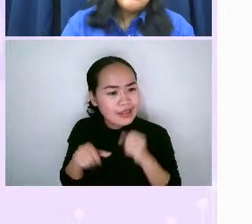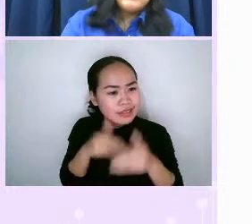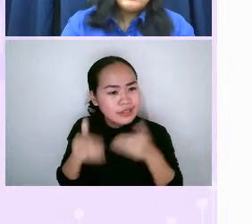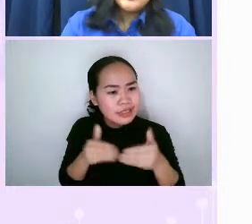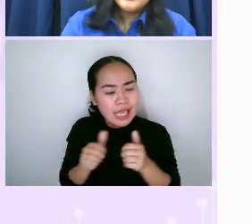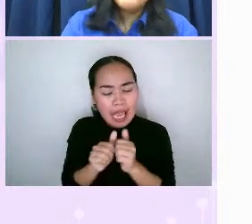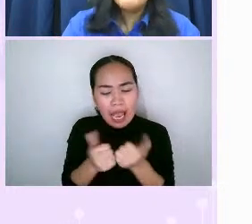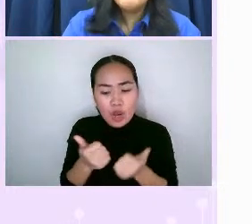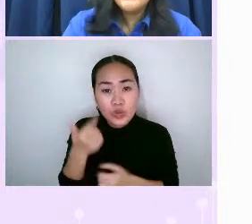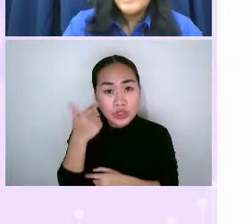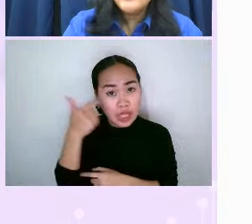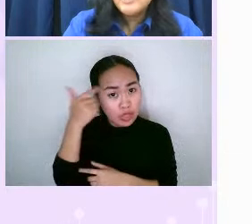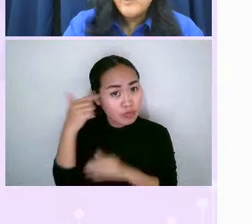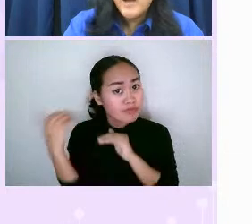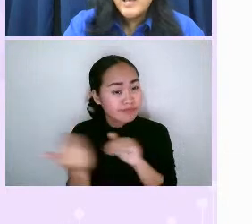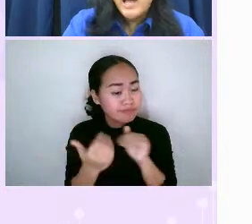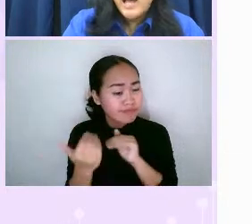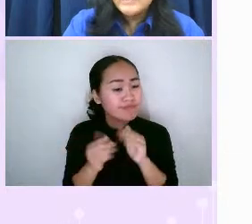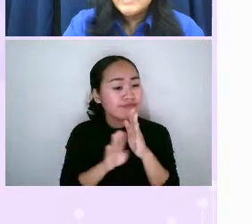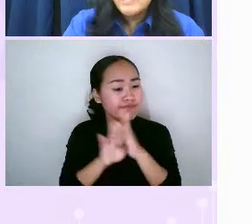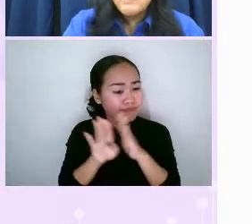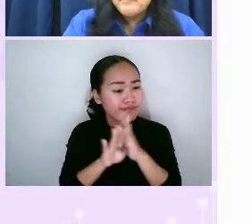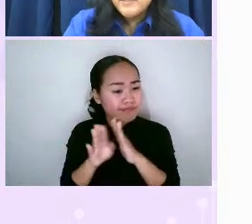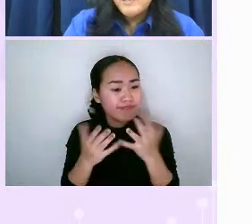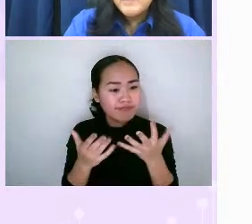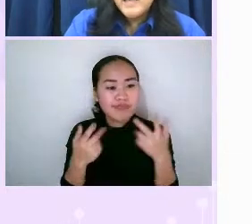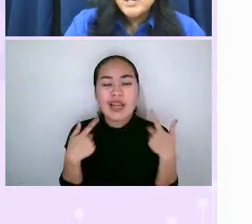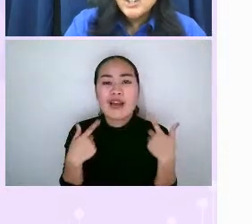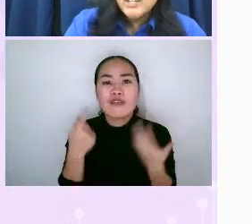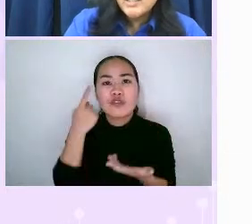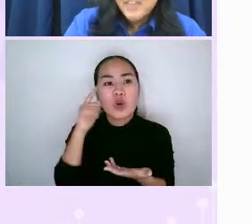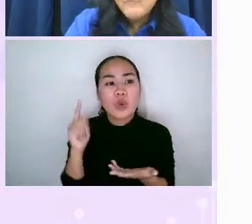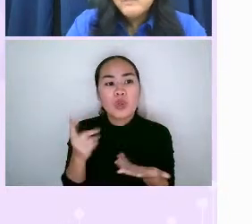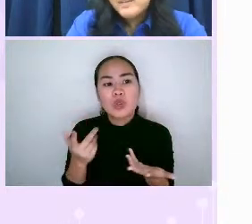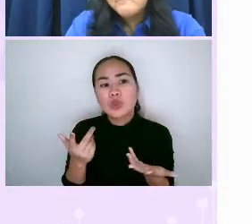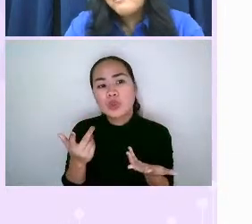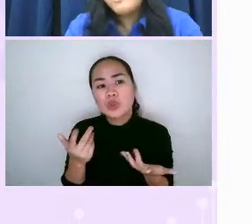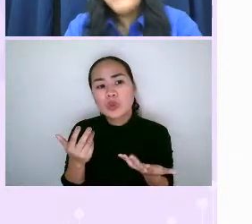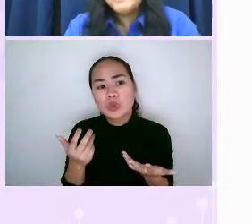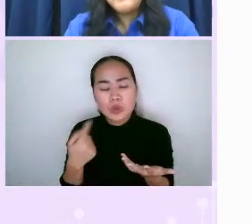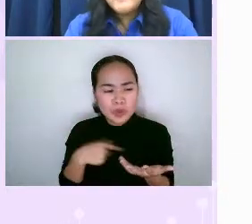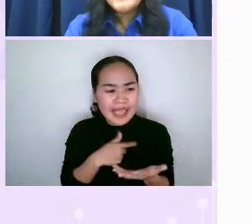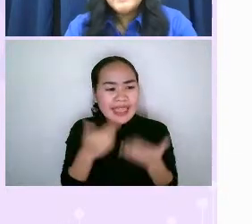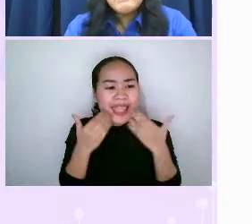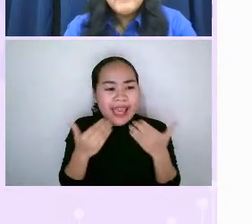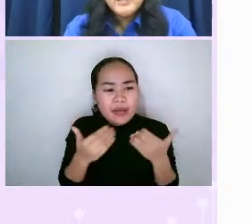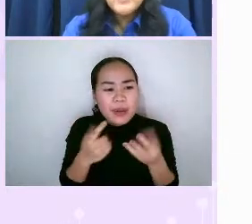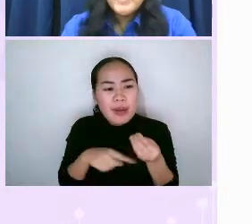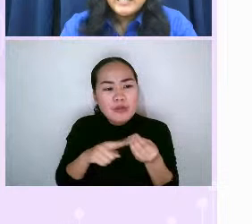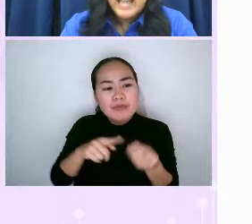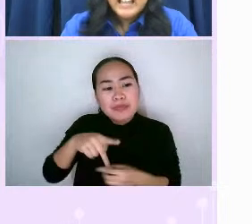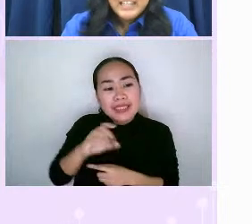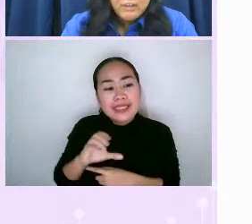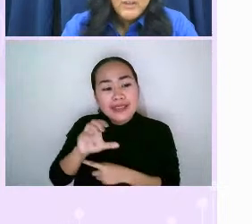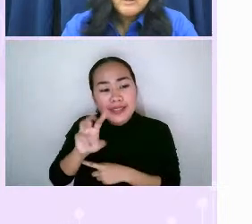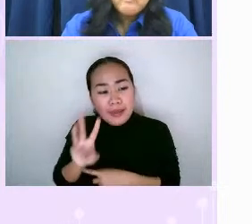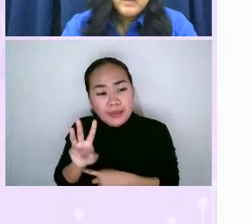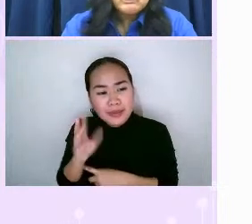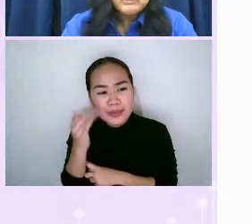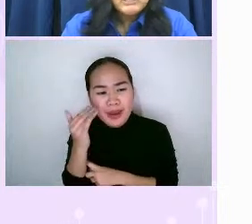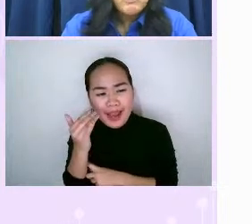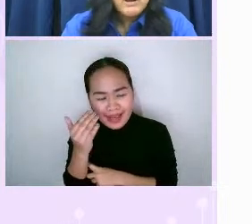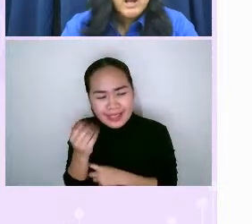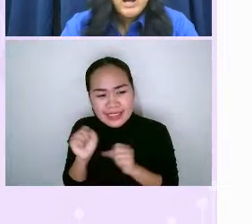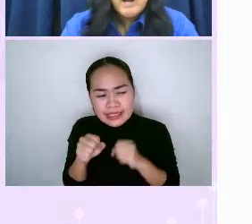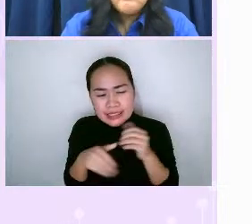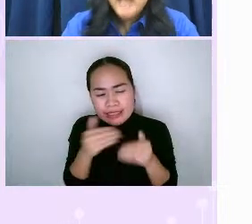and development courses. Meron po tayong dalawa at kasama po namin actually at thankful pa rin po kami sa PCW dahil dinevelop po